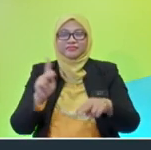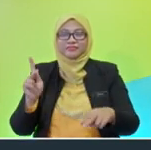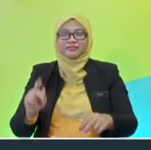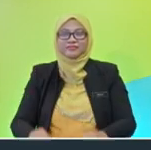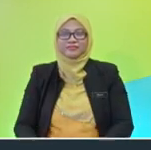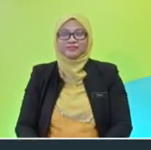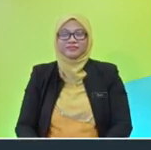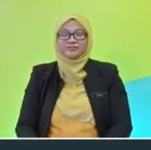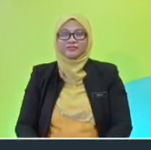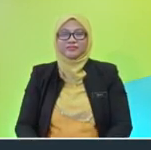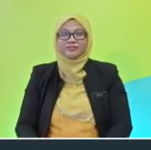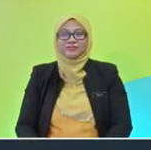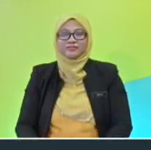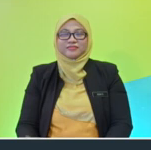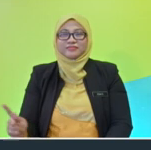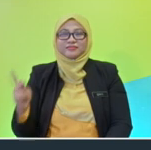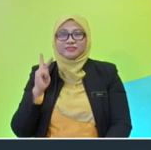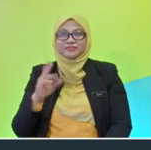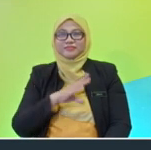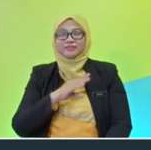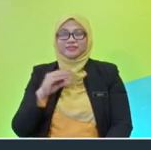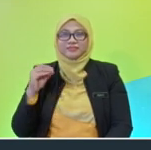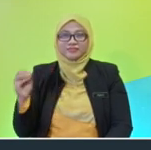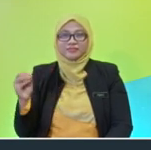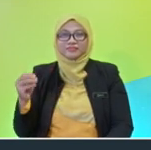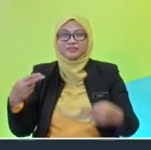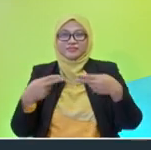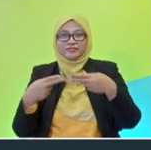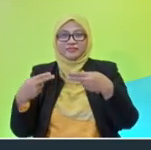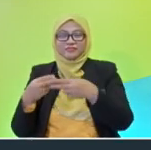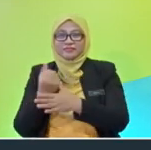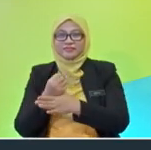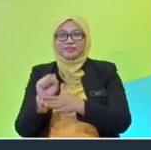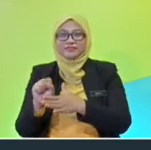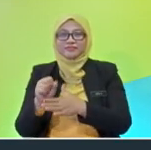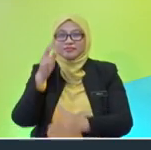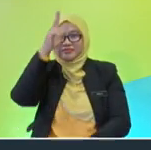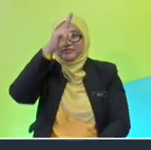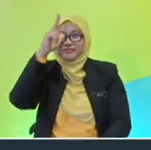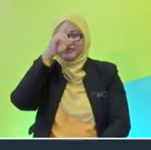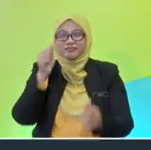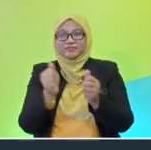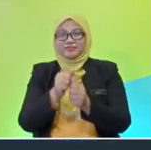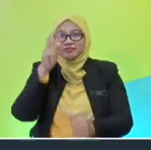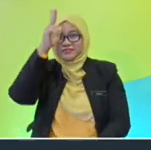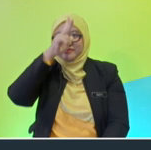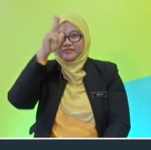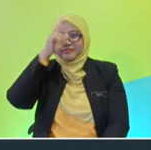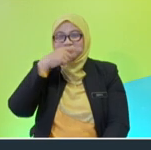serta merapatkan hubungan antara Kerajaan dengan kerajaan untuk